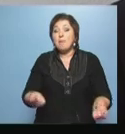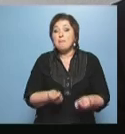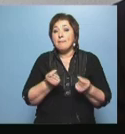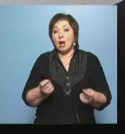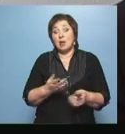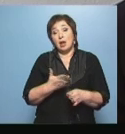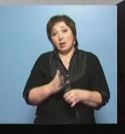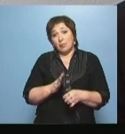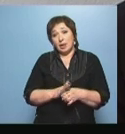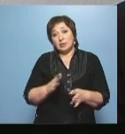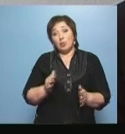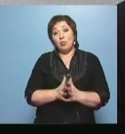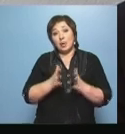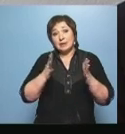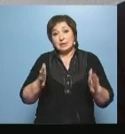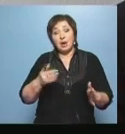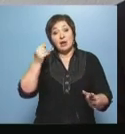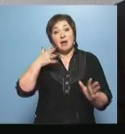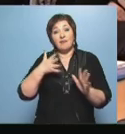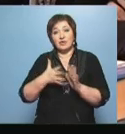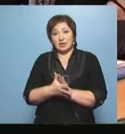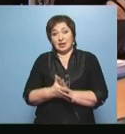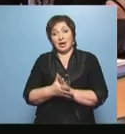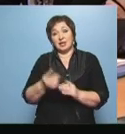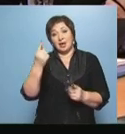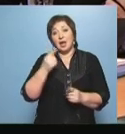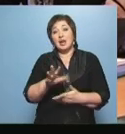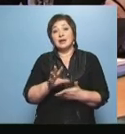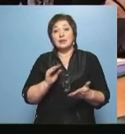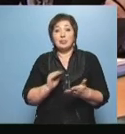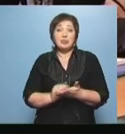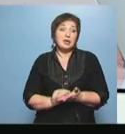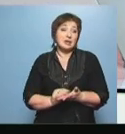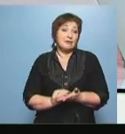рассмотрели варианты максимального внедрения такой рекламы в региональные СМИ.